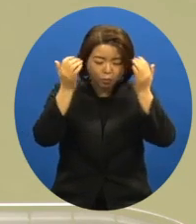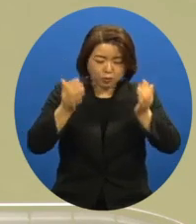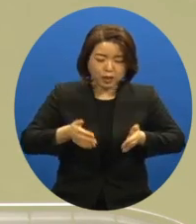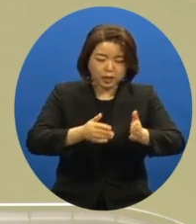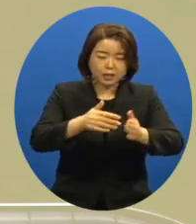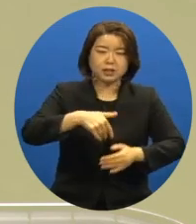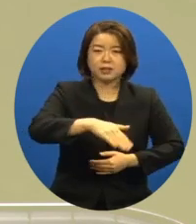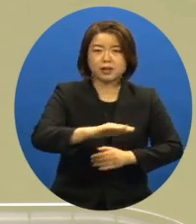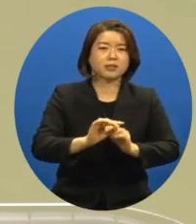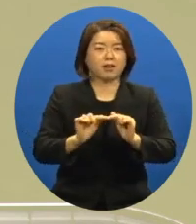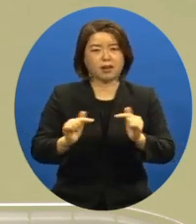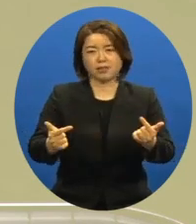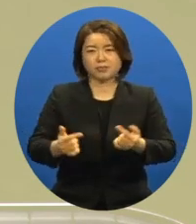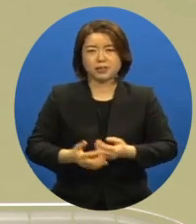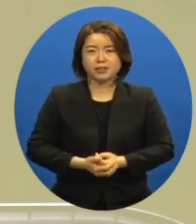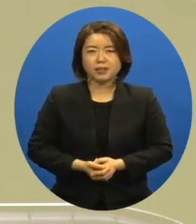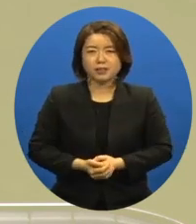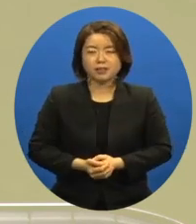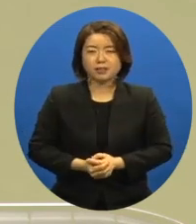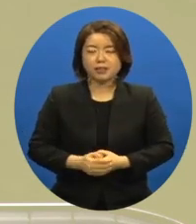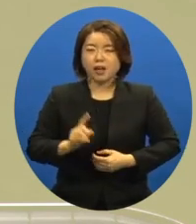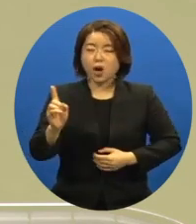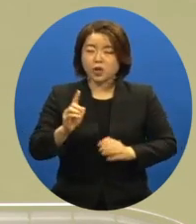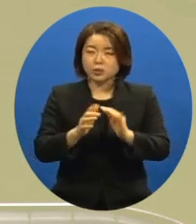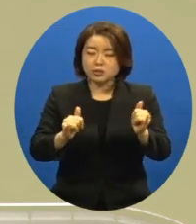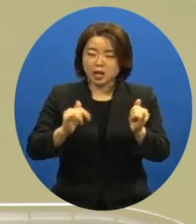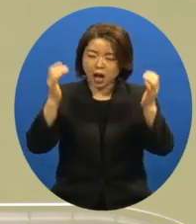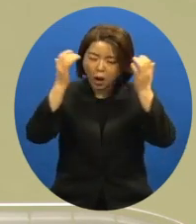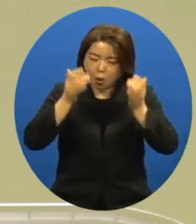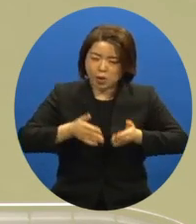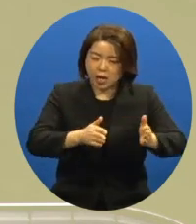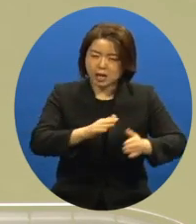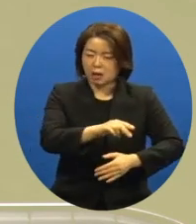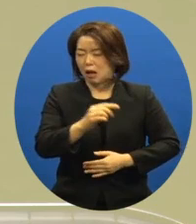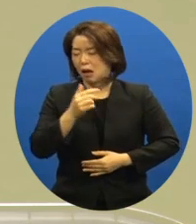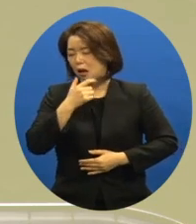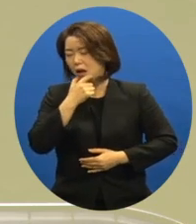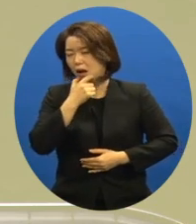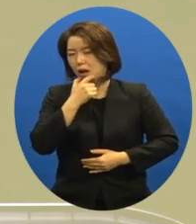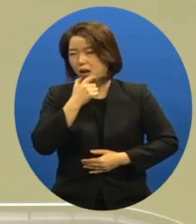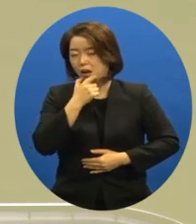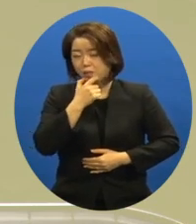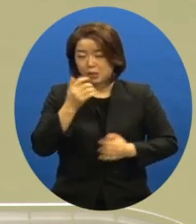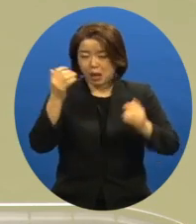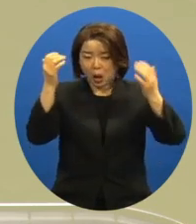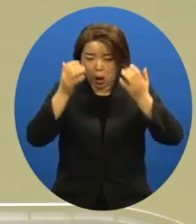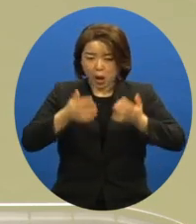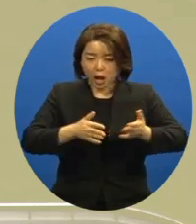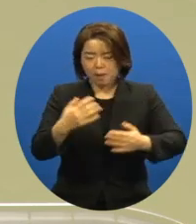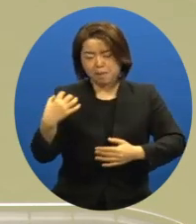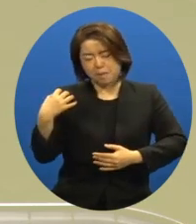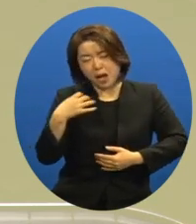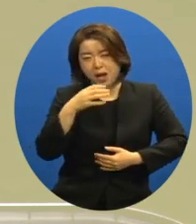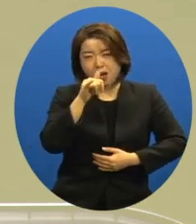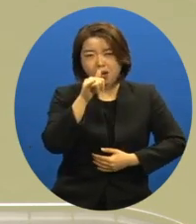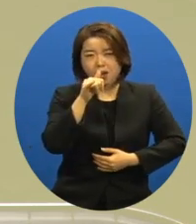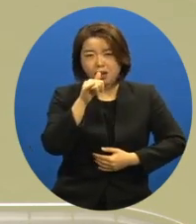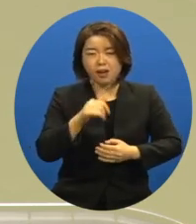아닙니다. 어떤 사람은 고난의 길이 너무 싫어서 고난의 길을 가는 게 너무 부담스러워서